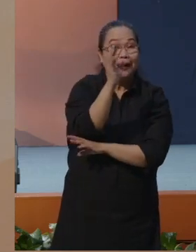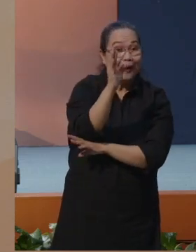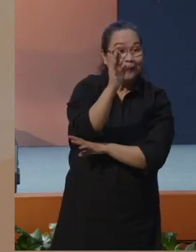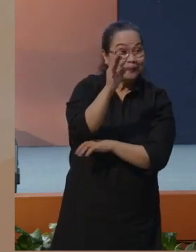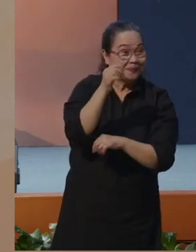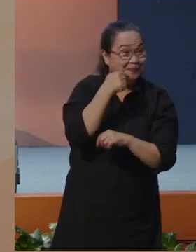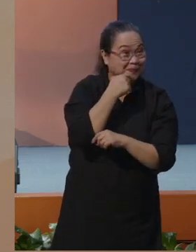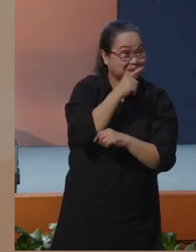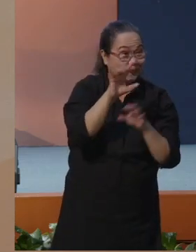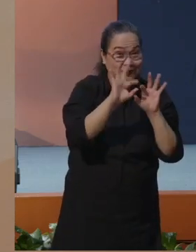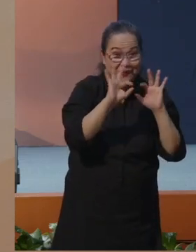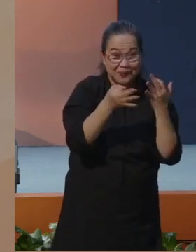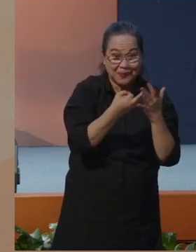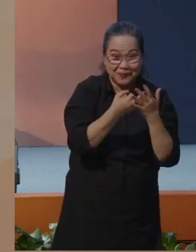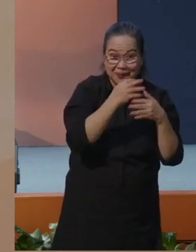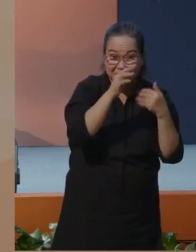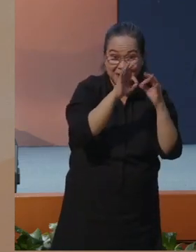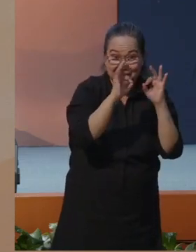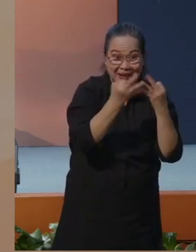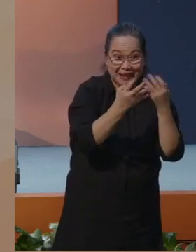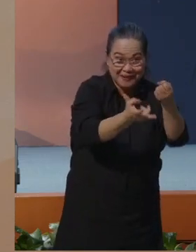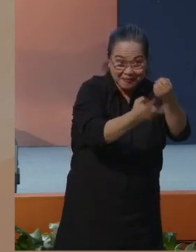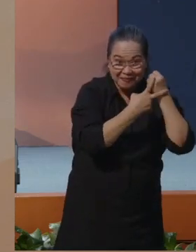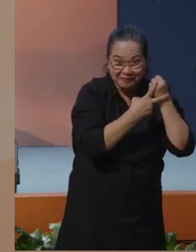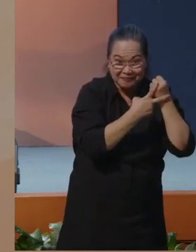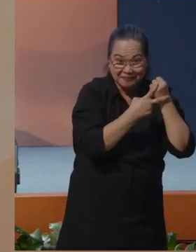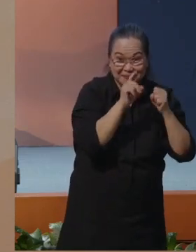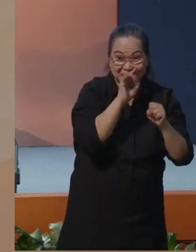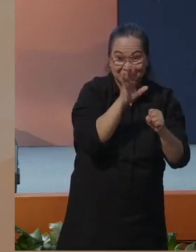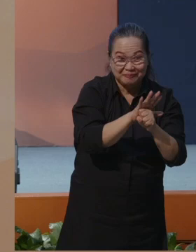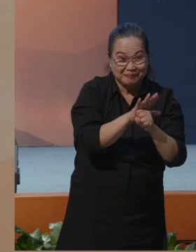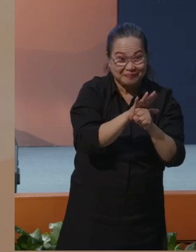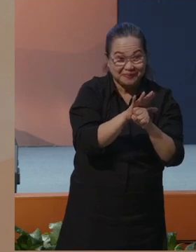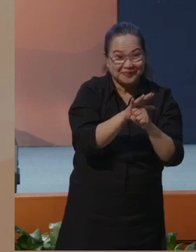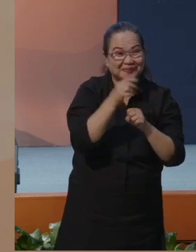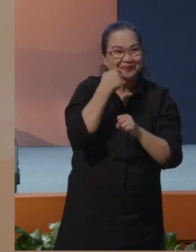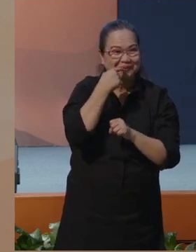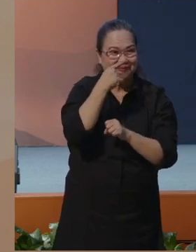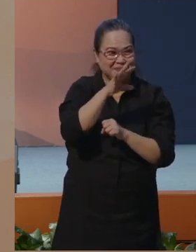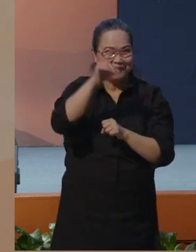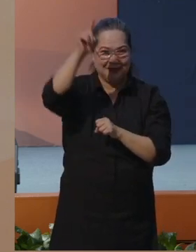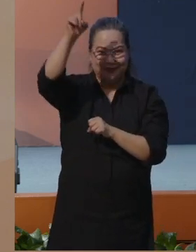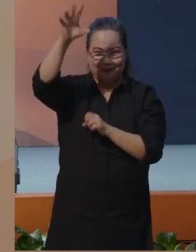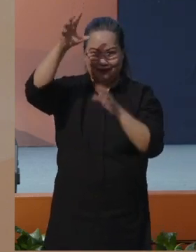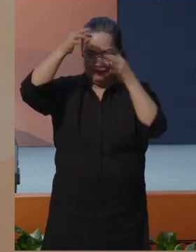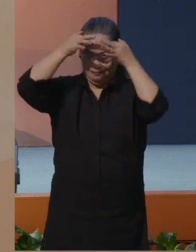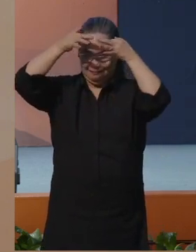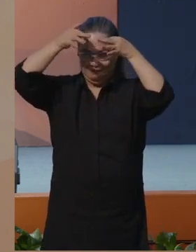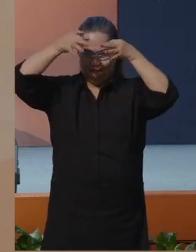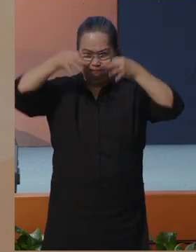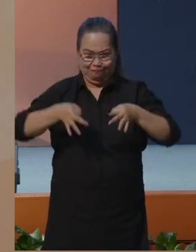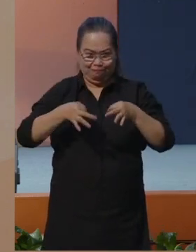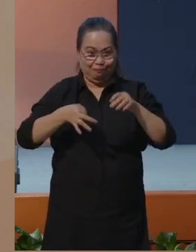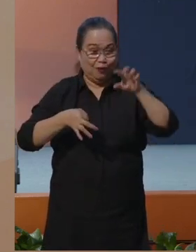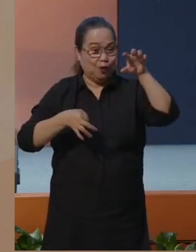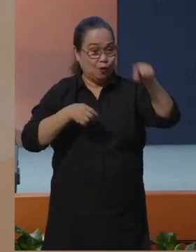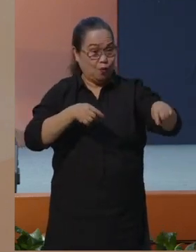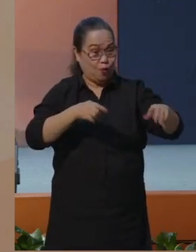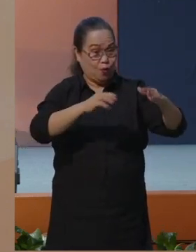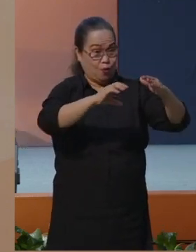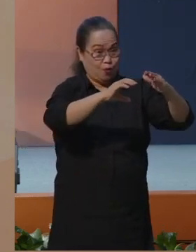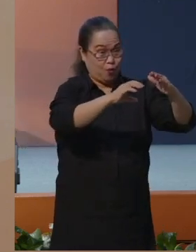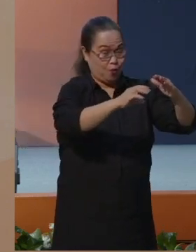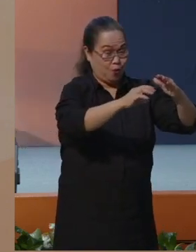ang kanyang buong pamilya ay naligtas. So sa gitna ng paghahatol ng Diyos sa mga bayang ito, merong